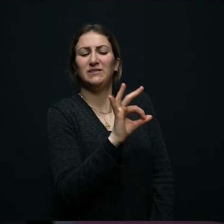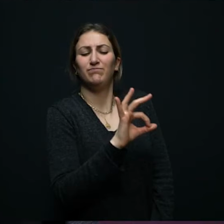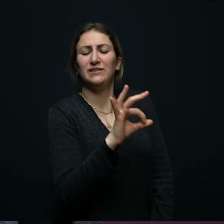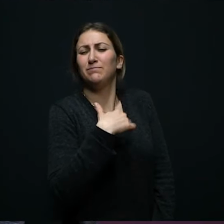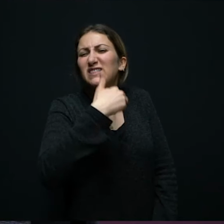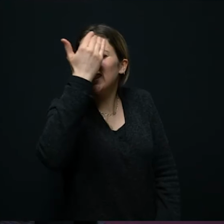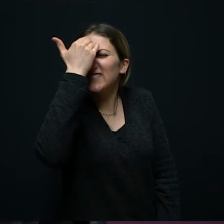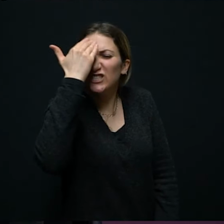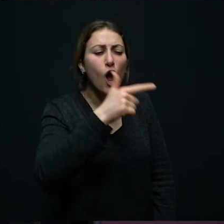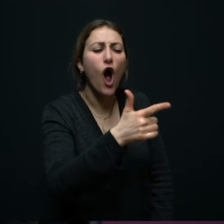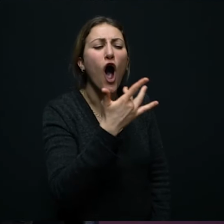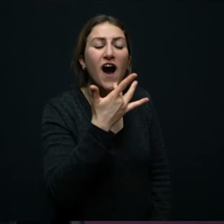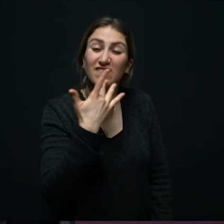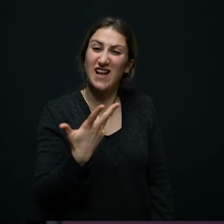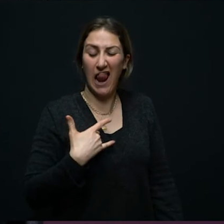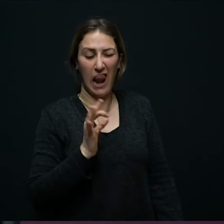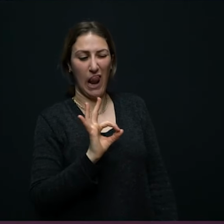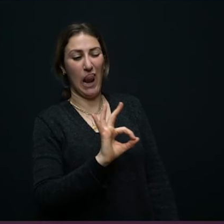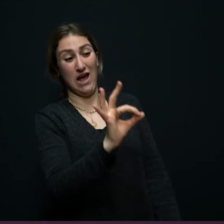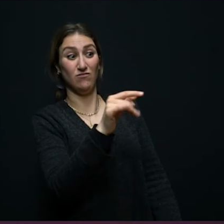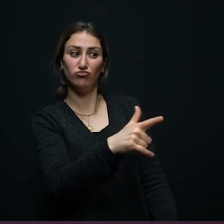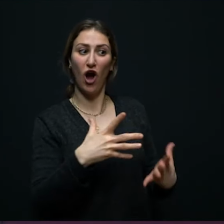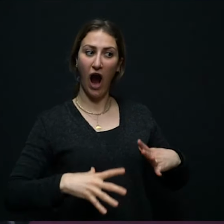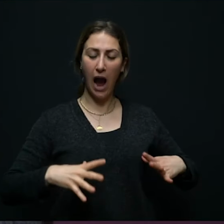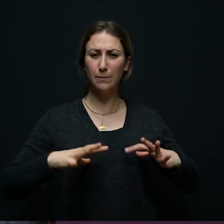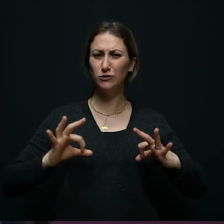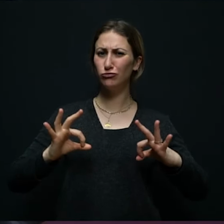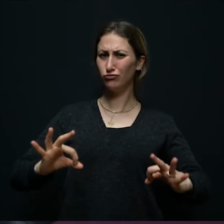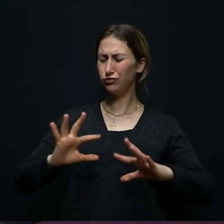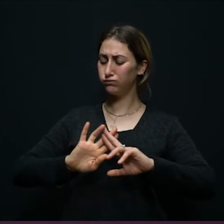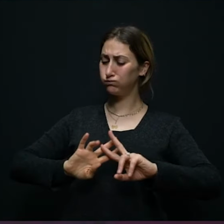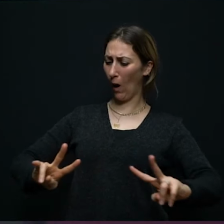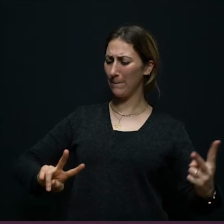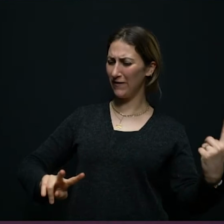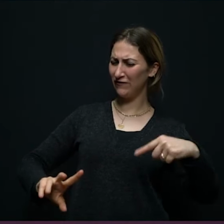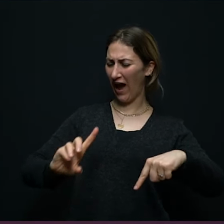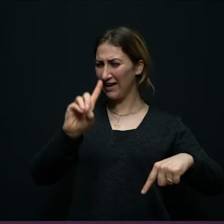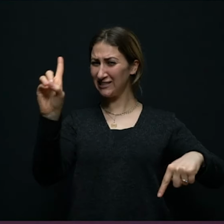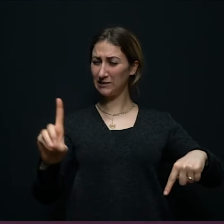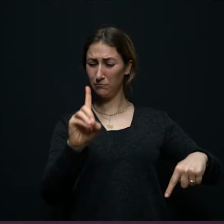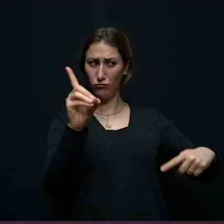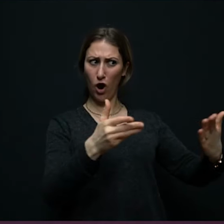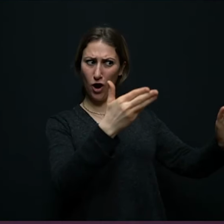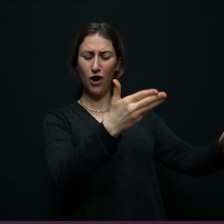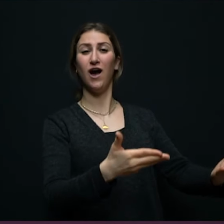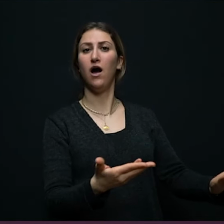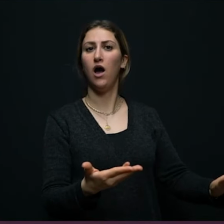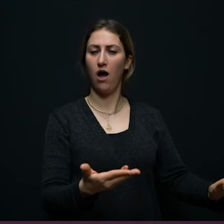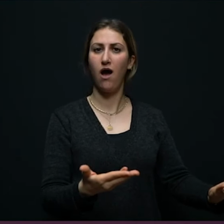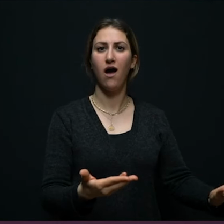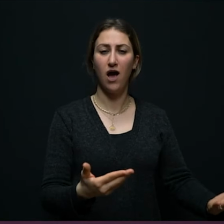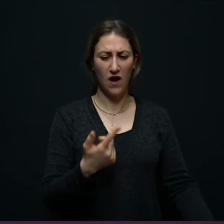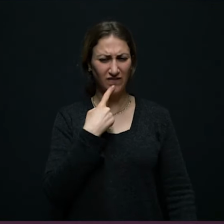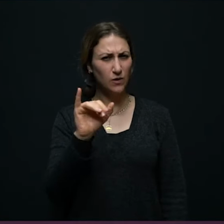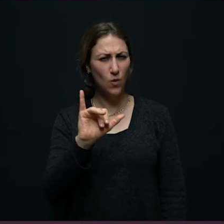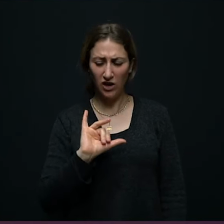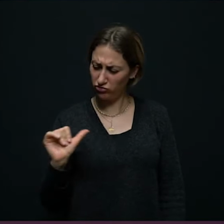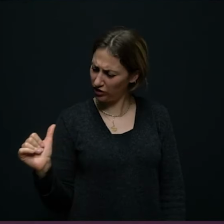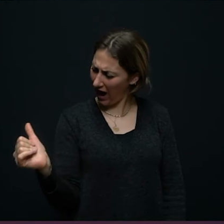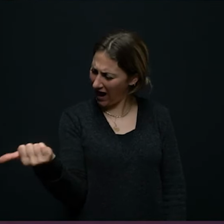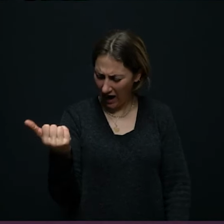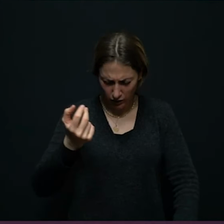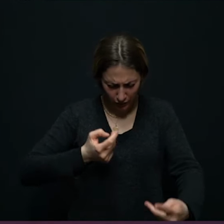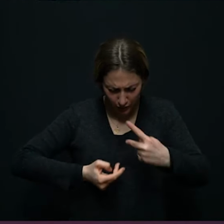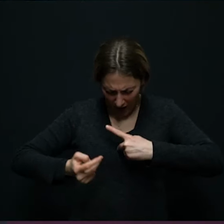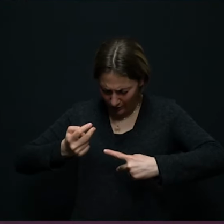d'où vient ce et ses besoins que nous avons de prendre soin de nous parce qu'on a